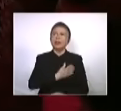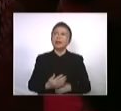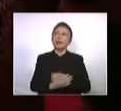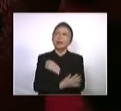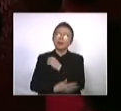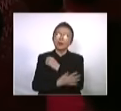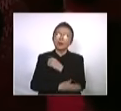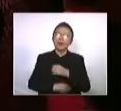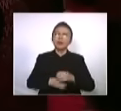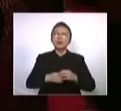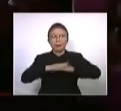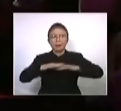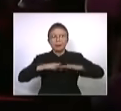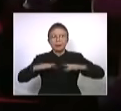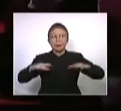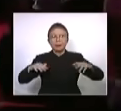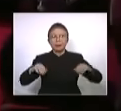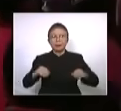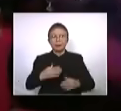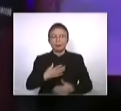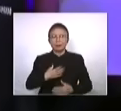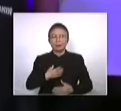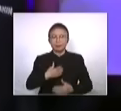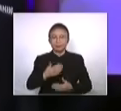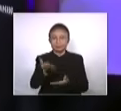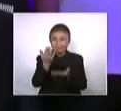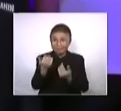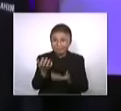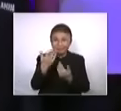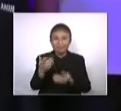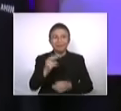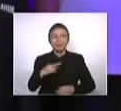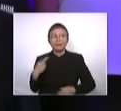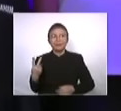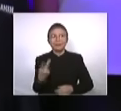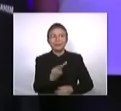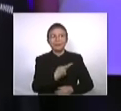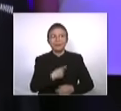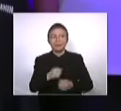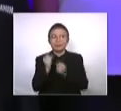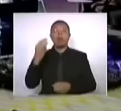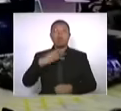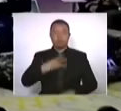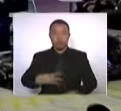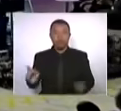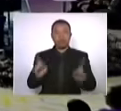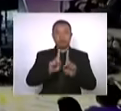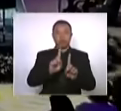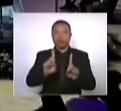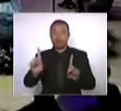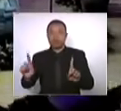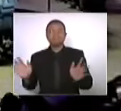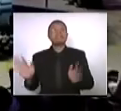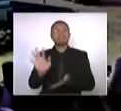begitu dalam ilmu psikologi enggak ada dalil seperti itu manusia itu unik gitu loh pasti Gibran Walaupun ada